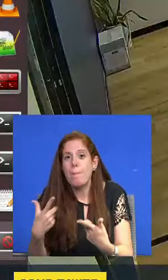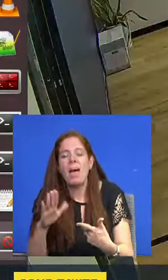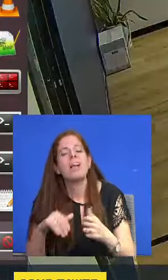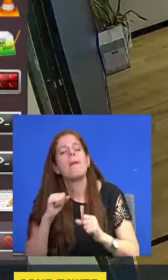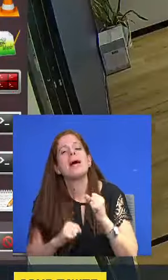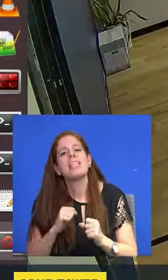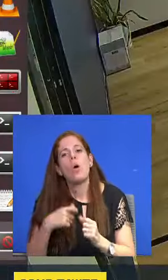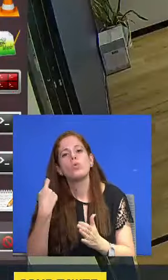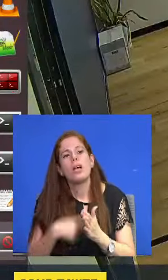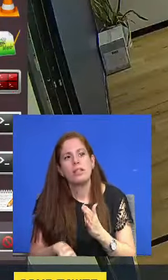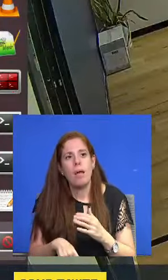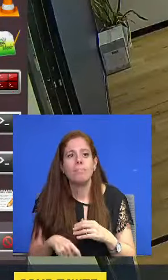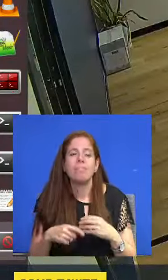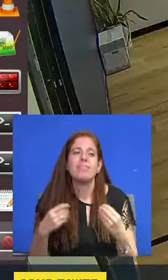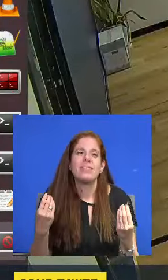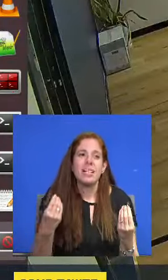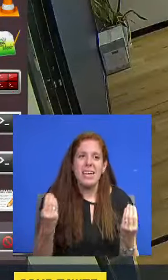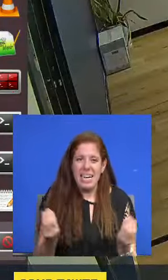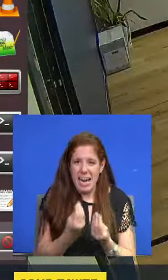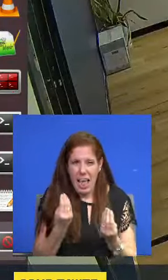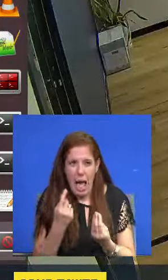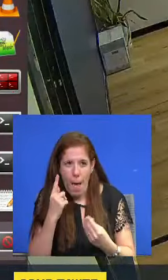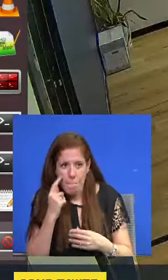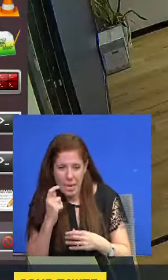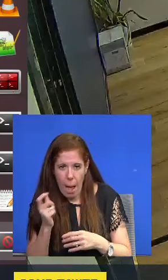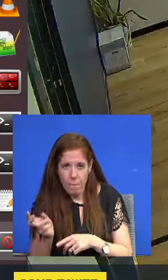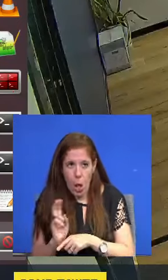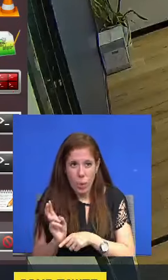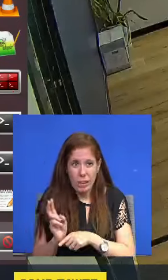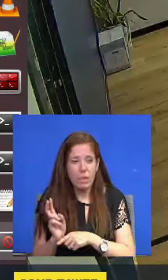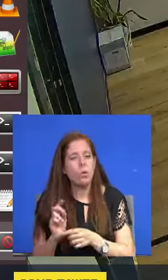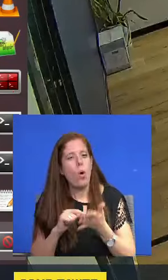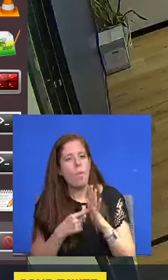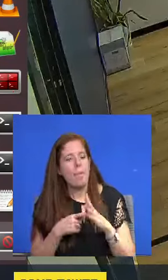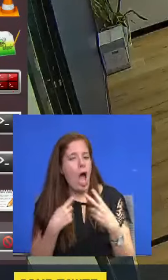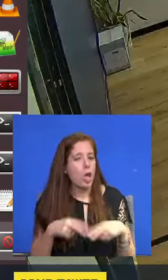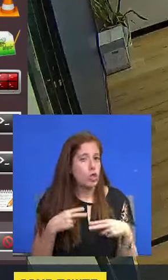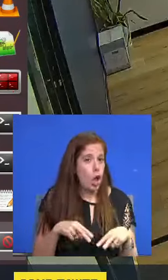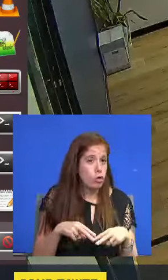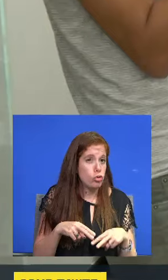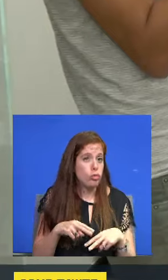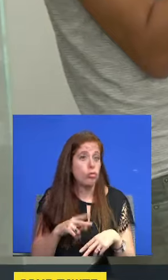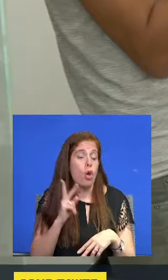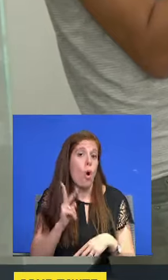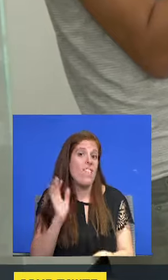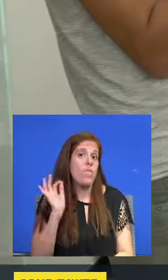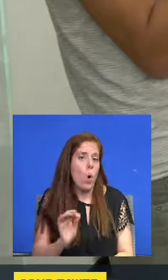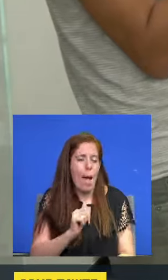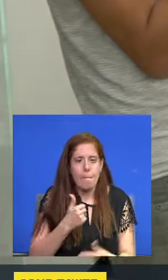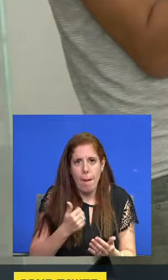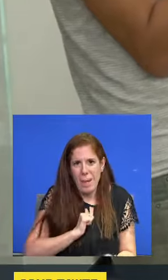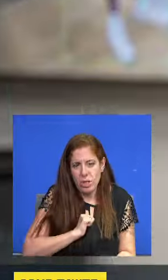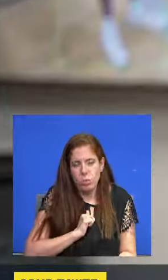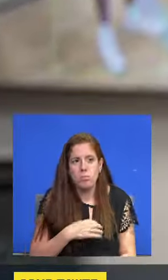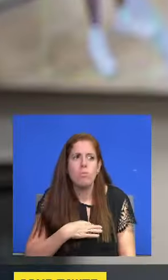כלי הבינה המלאכותית שמנתחים כל צעד ושעל בחנות, מעלים גם חשש לאיסוף נתונים שיפגעו בפרטיות. לא אכפת לנו מי הקונה, זאת אומרת,